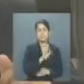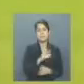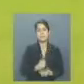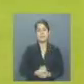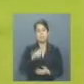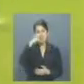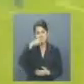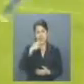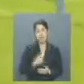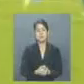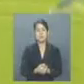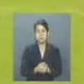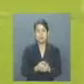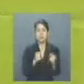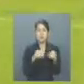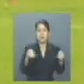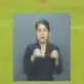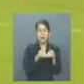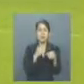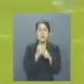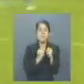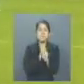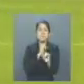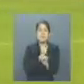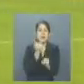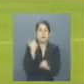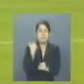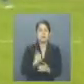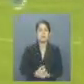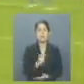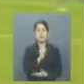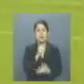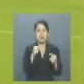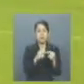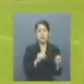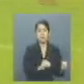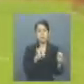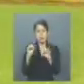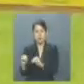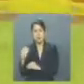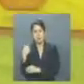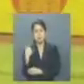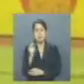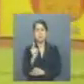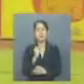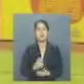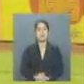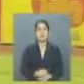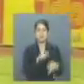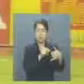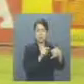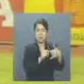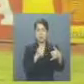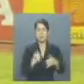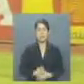บอลดิวิชั่น1ในช่วงสิ้นปีอาจถูกเลื่อนออกไปซึ่งบรรดาผู้ตัดสินจากสมาคมฟุตบอลโดยมีพลตรีชินเสนทองโก